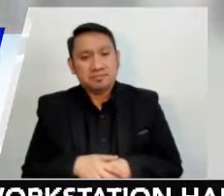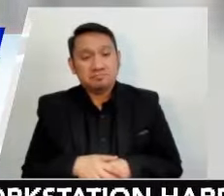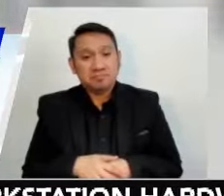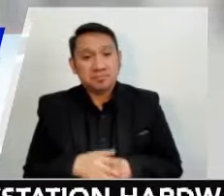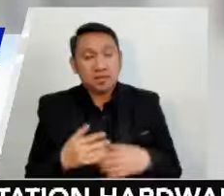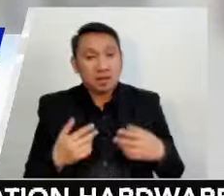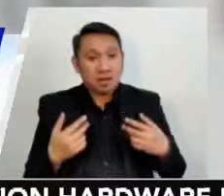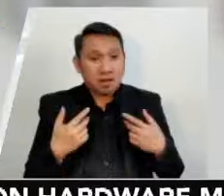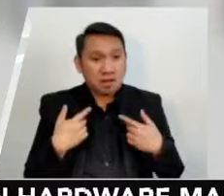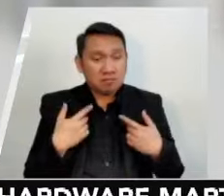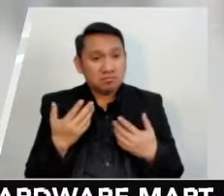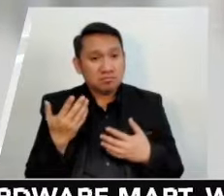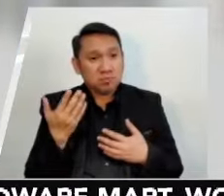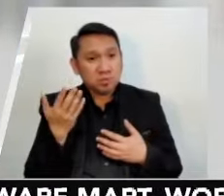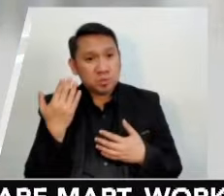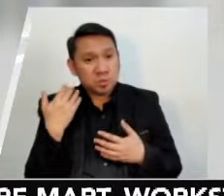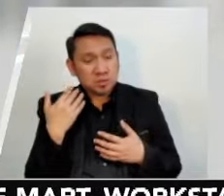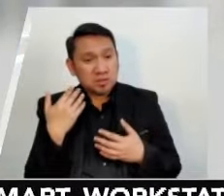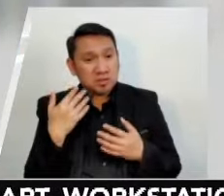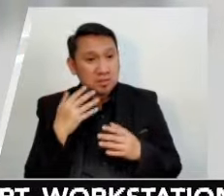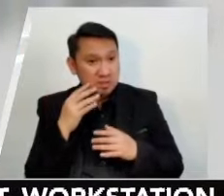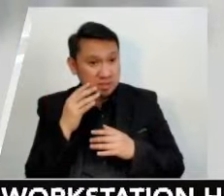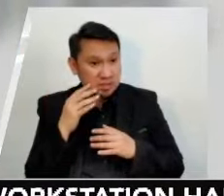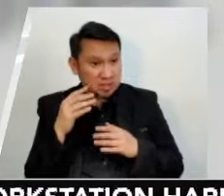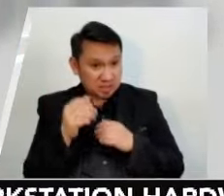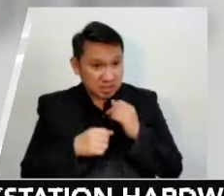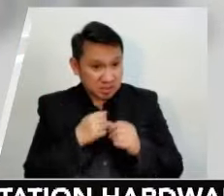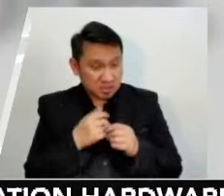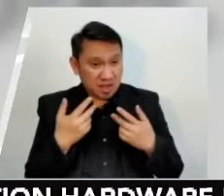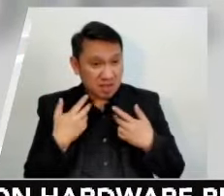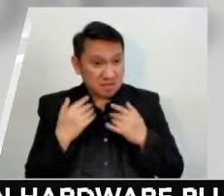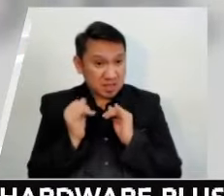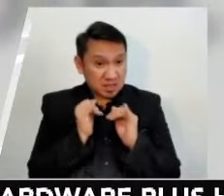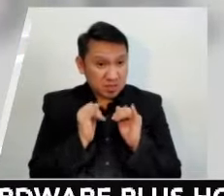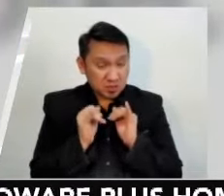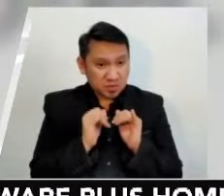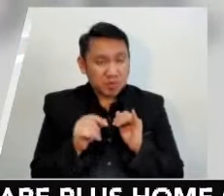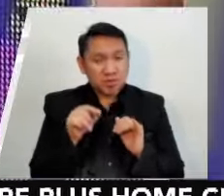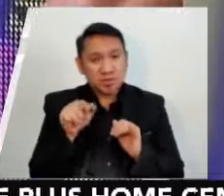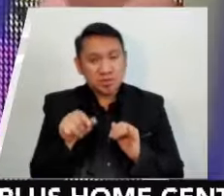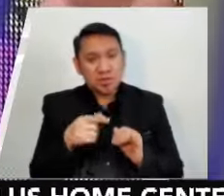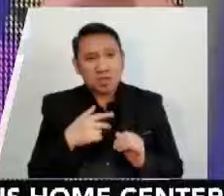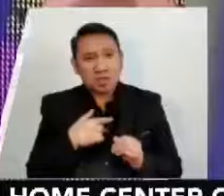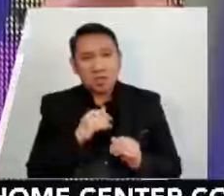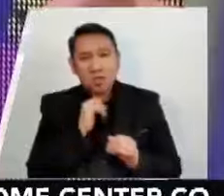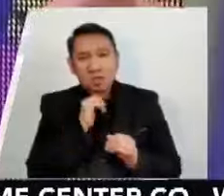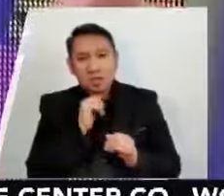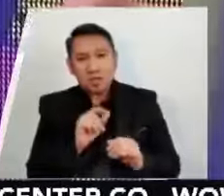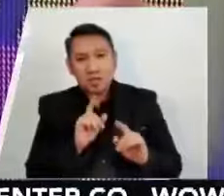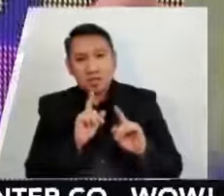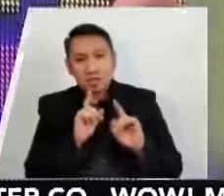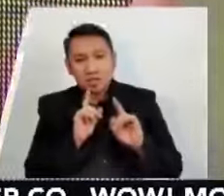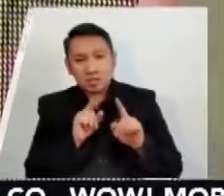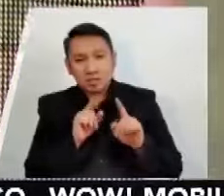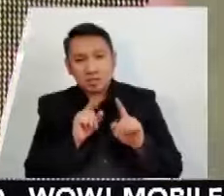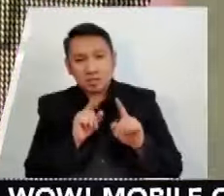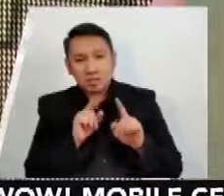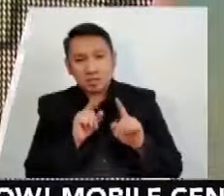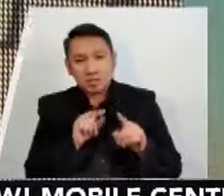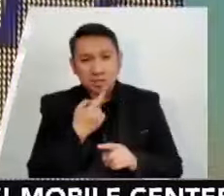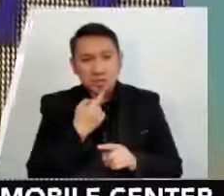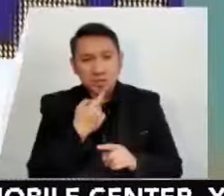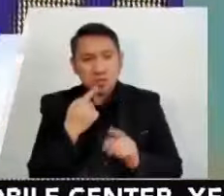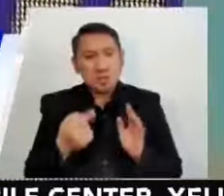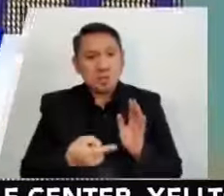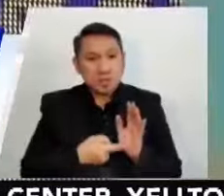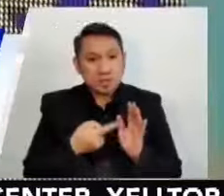sa interview kay Boobay sa Fast Talk with Boya Bunda, naging unresponsive siya sa isang punto. Sabi ni Boobay, paminsan-minsan